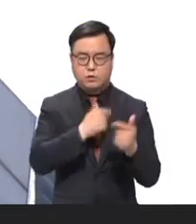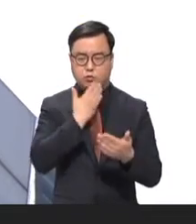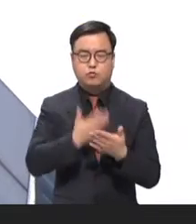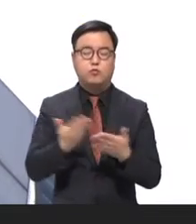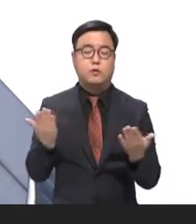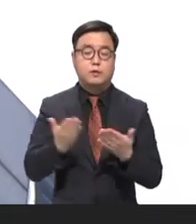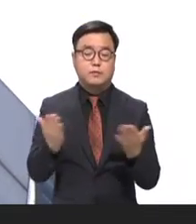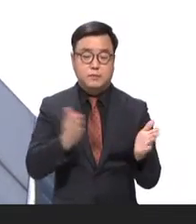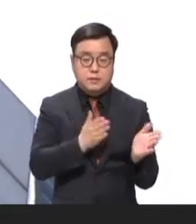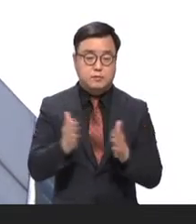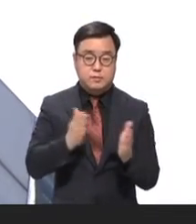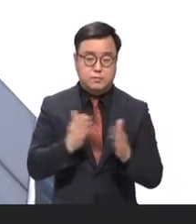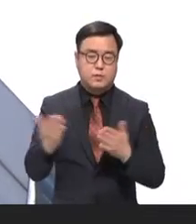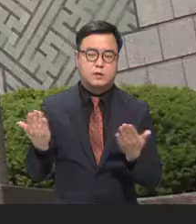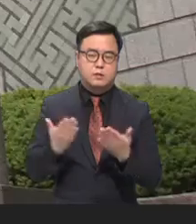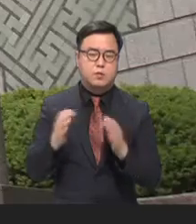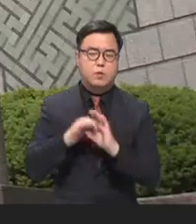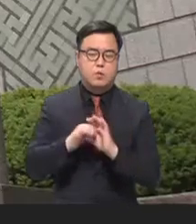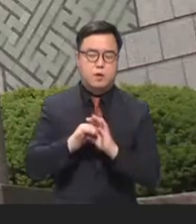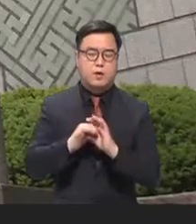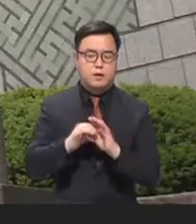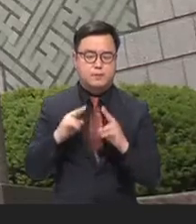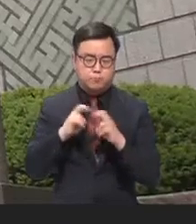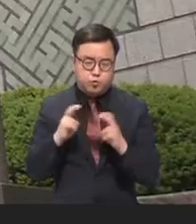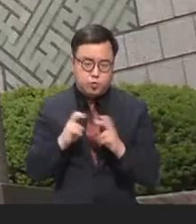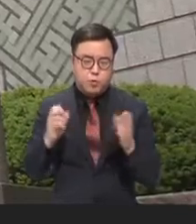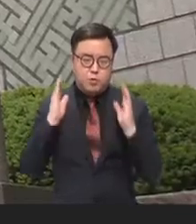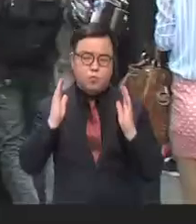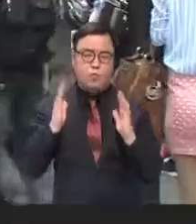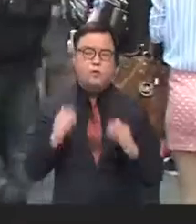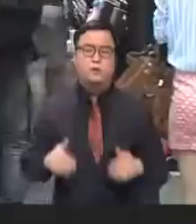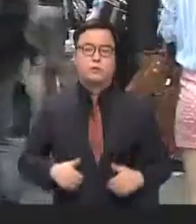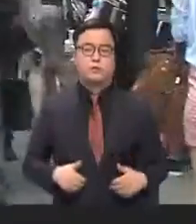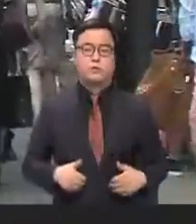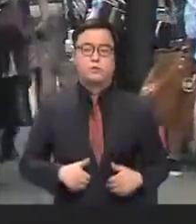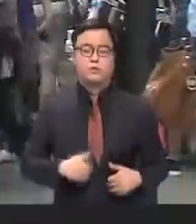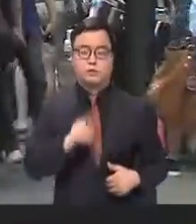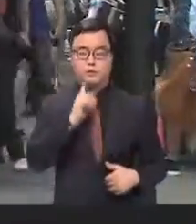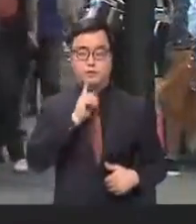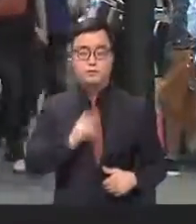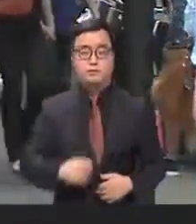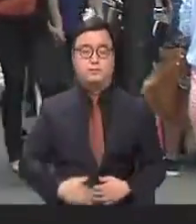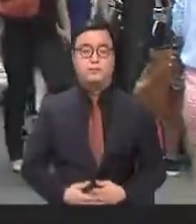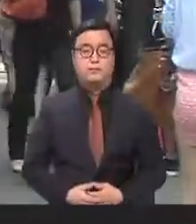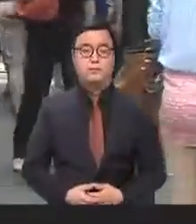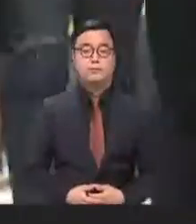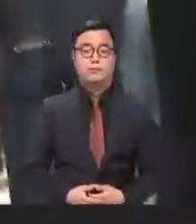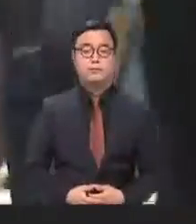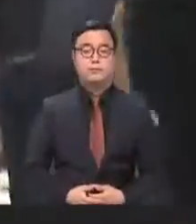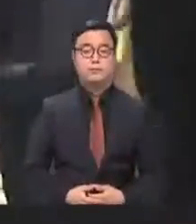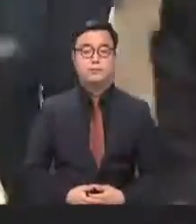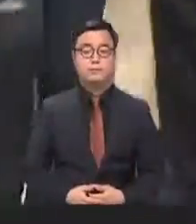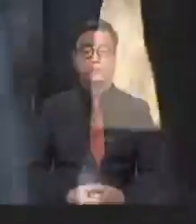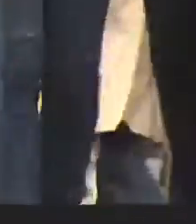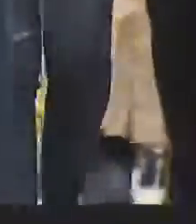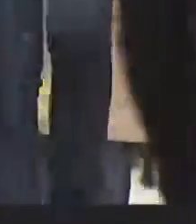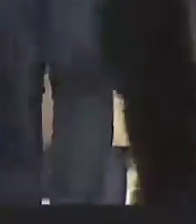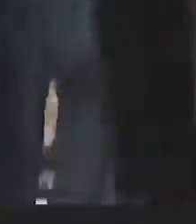기업과 지원 직무에 대해 미리 공부하는 게 면접에 유리하다고 조언합니다. EBS 뉴스 이동현입니다.